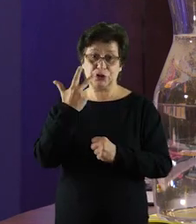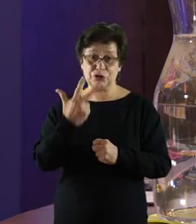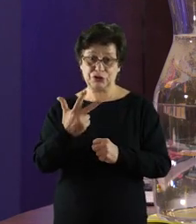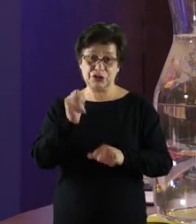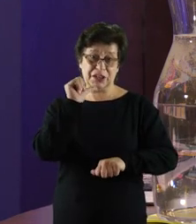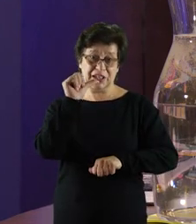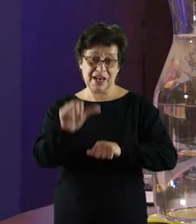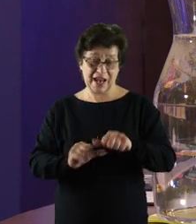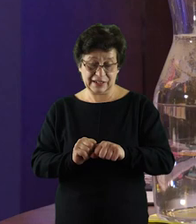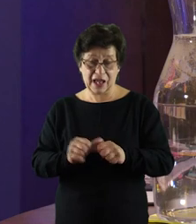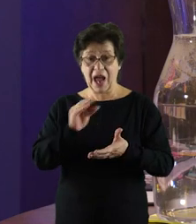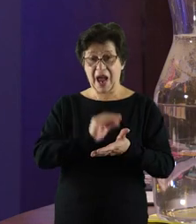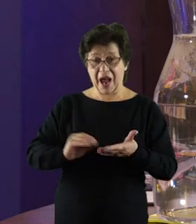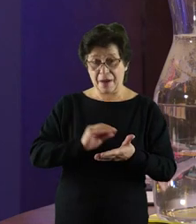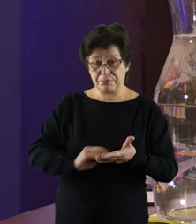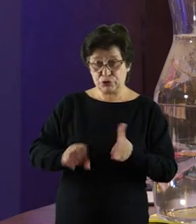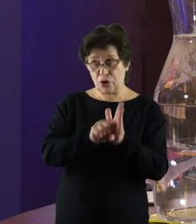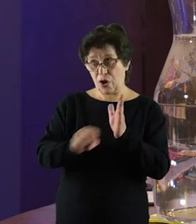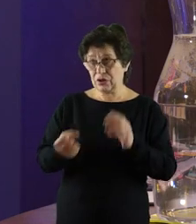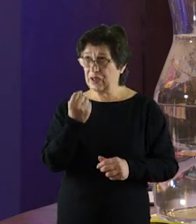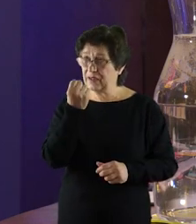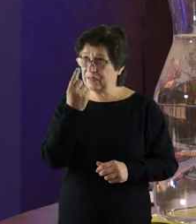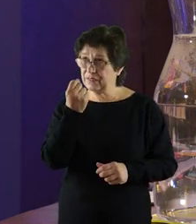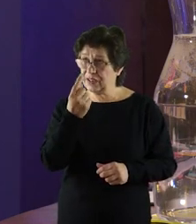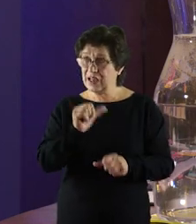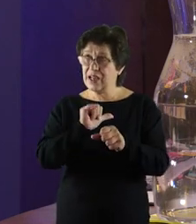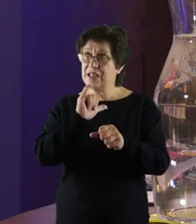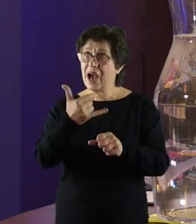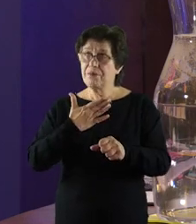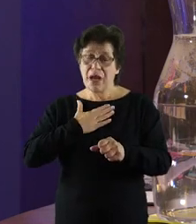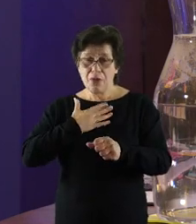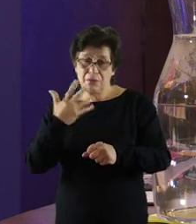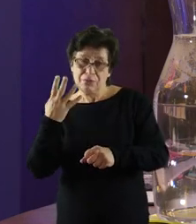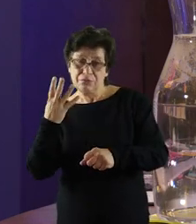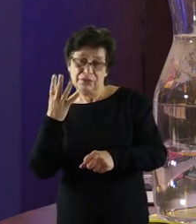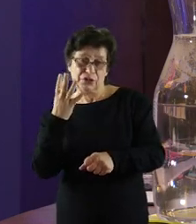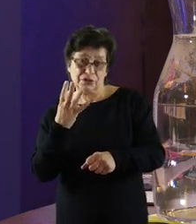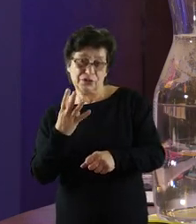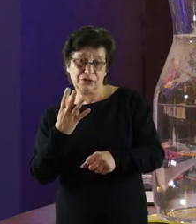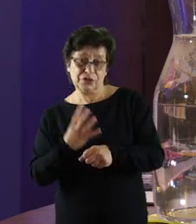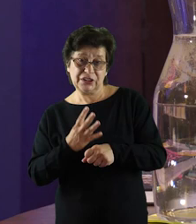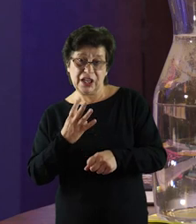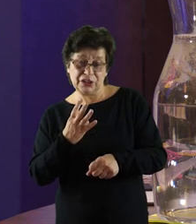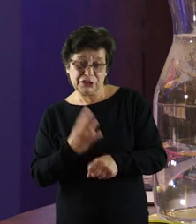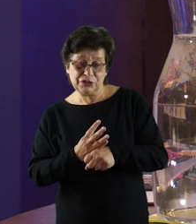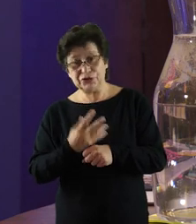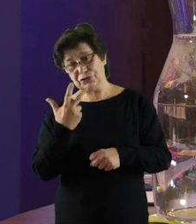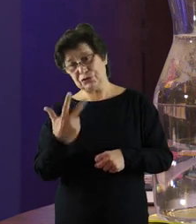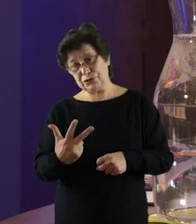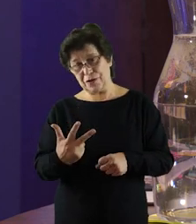od momentu, kiedy skończyłam 40, czyli 23, a właściwie 25 lat piszę